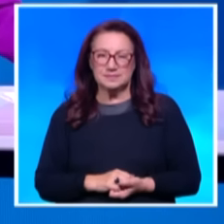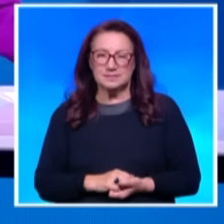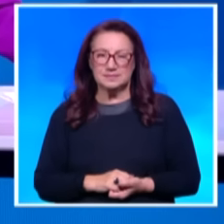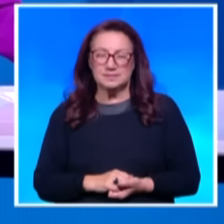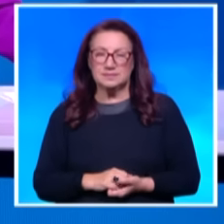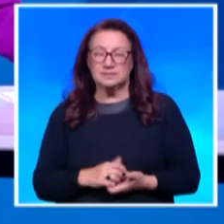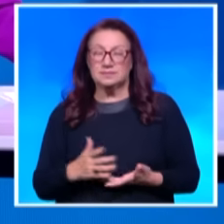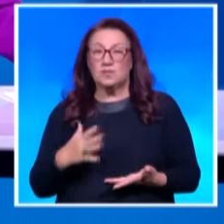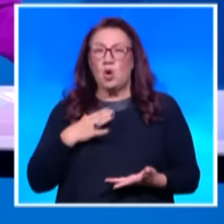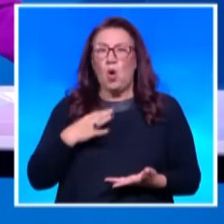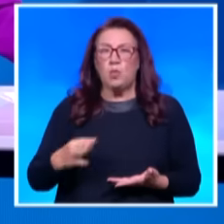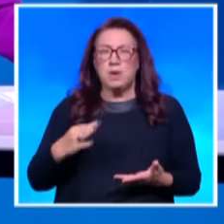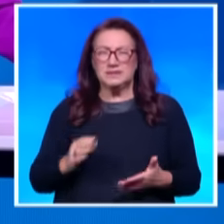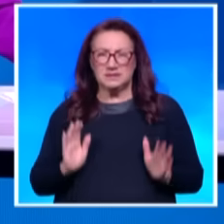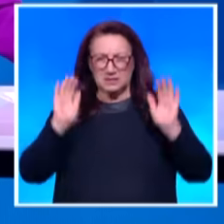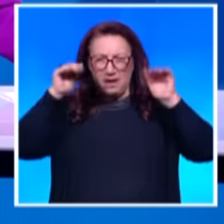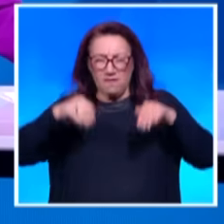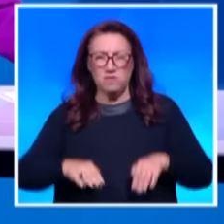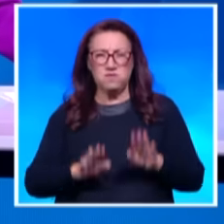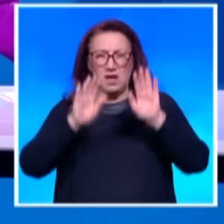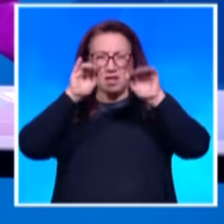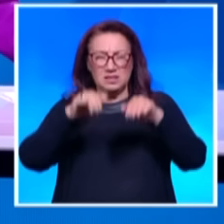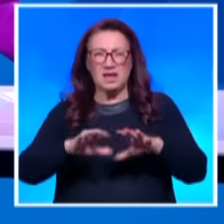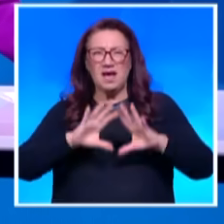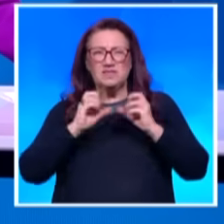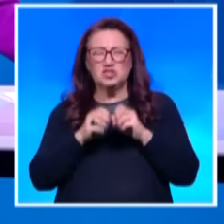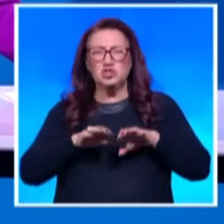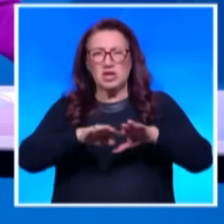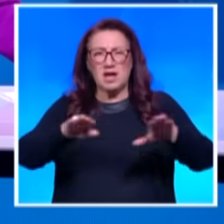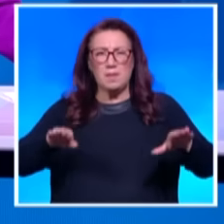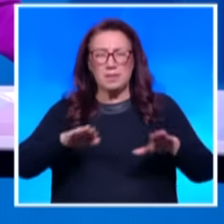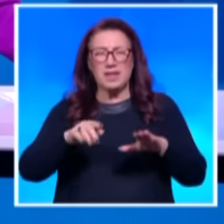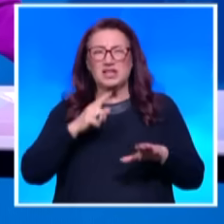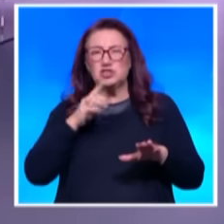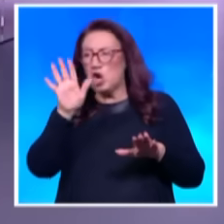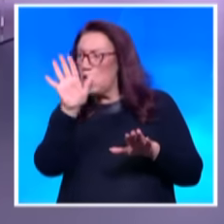Опасно силно вълнение у нас. По всички плажове по Южното Черноморие флагът е